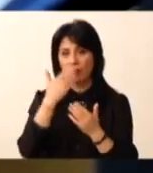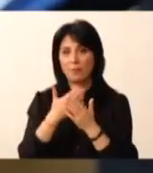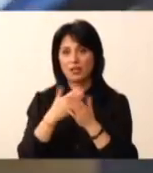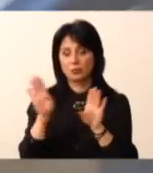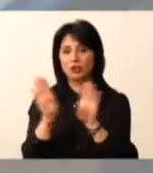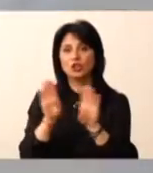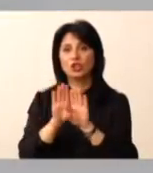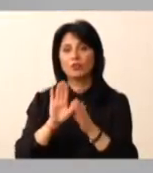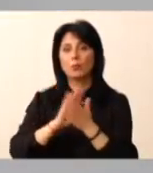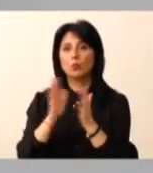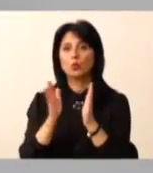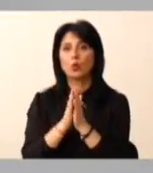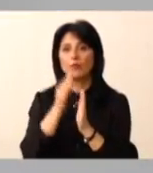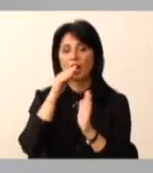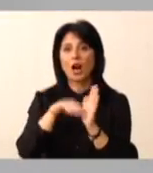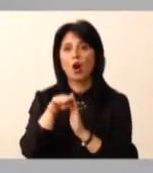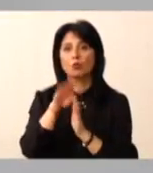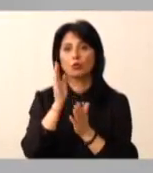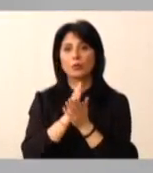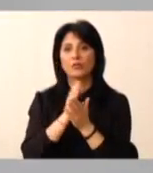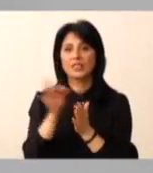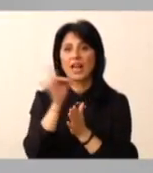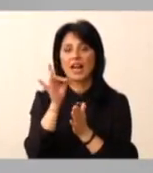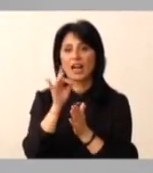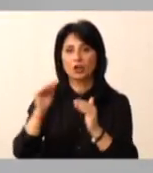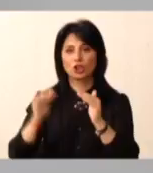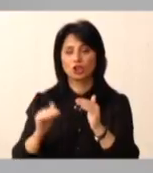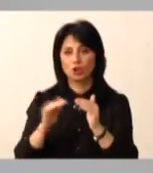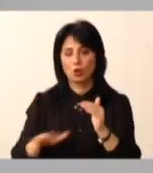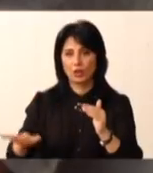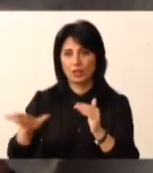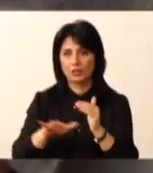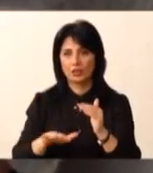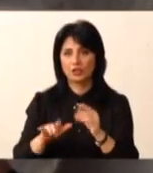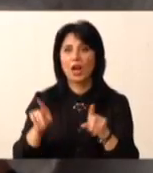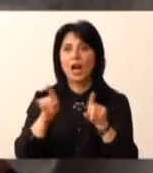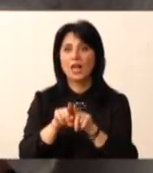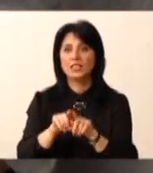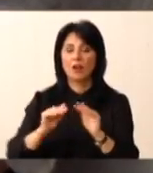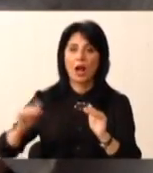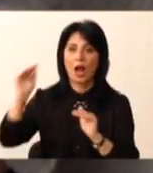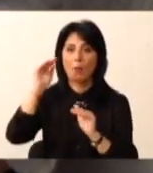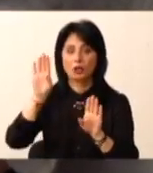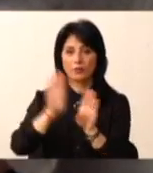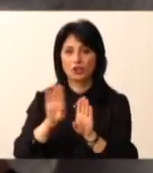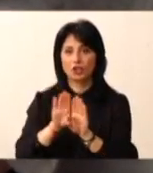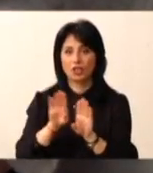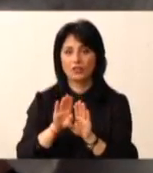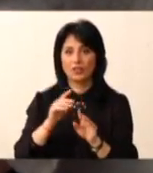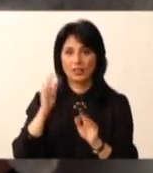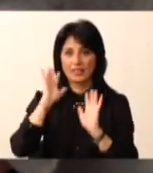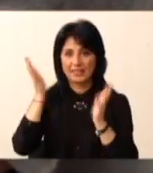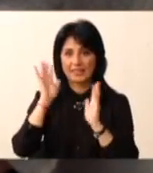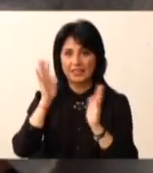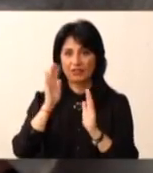მაჩვენებელთან შედარებით მდგომარეობა გაუმჯობესებულია რეგიონის ჩრდილოეთ ნაწილში. ასევე აღმოსავლეთთან შედარებით